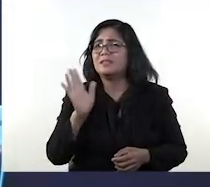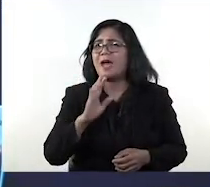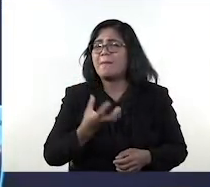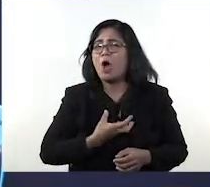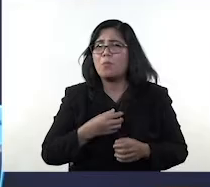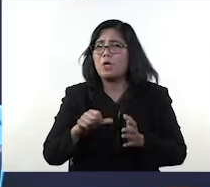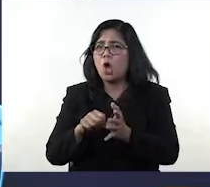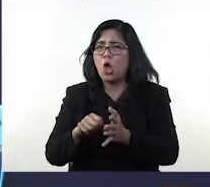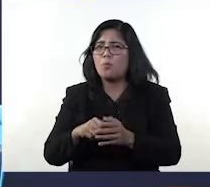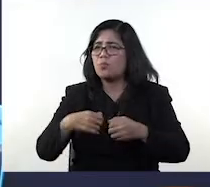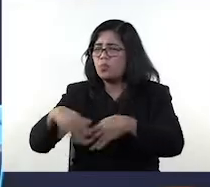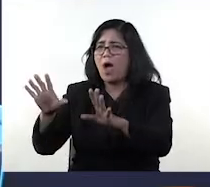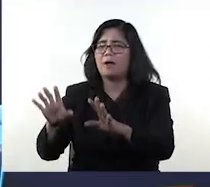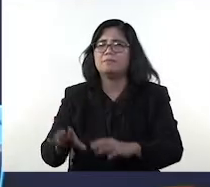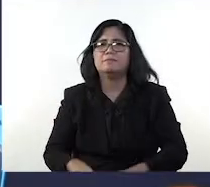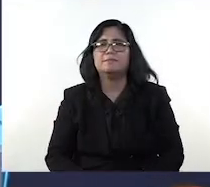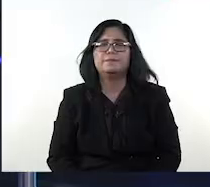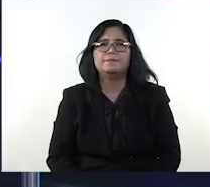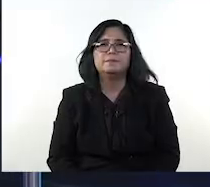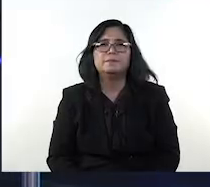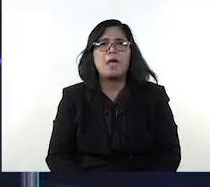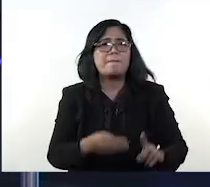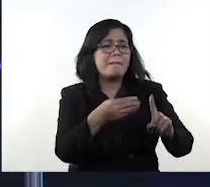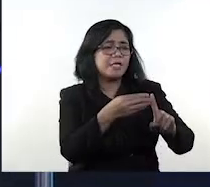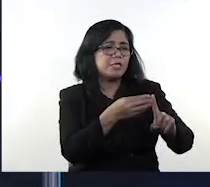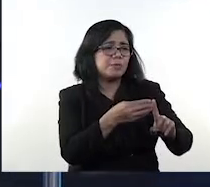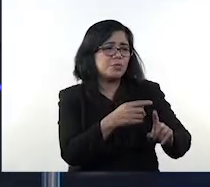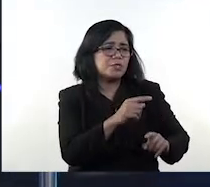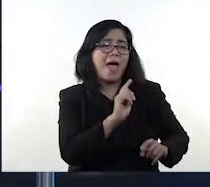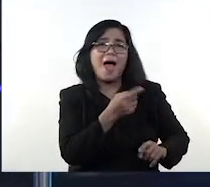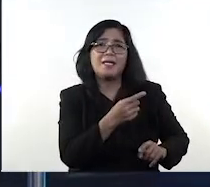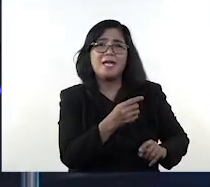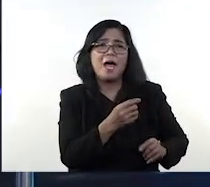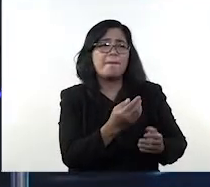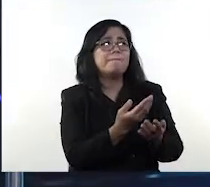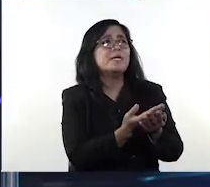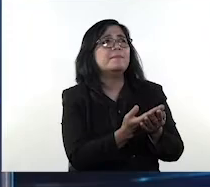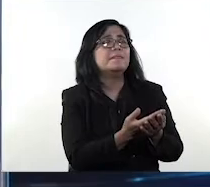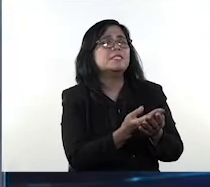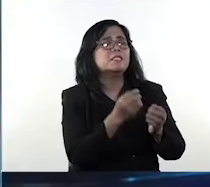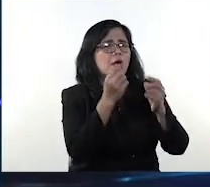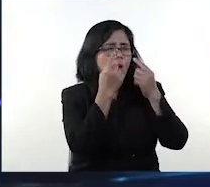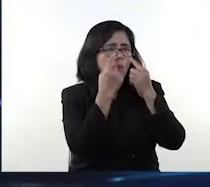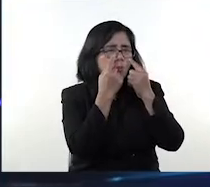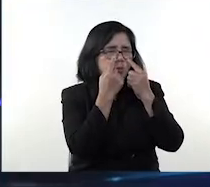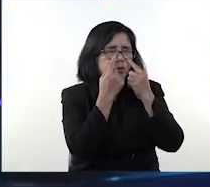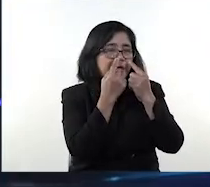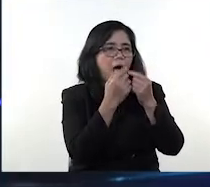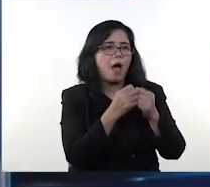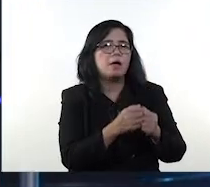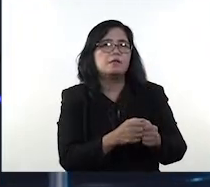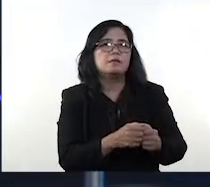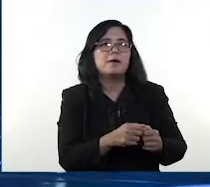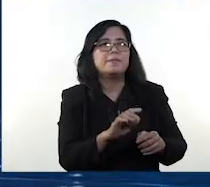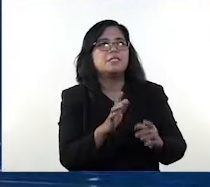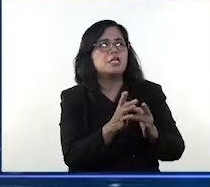the blind pager Halo Trias UKS bila Hai kamu apa Hai spek kuperbuat pakai